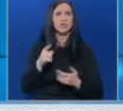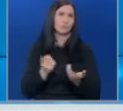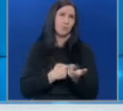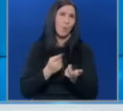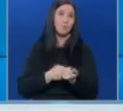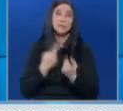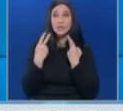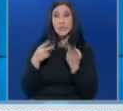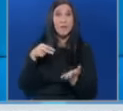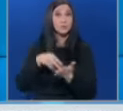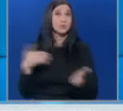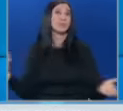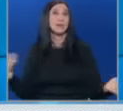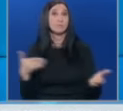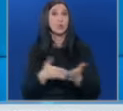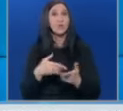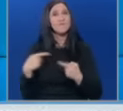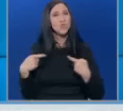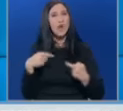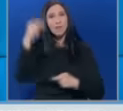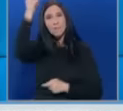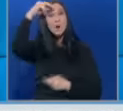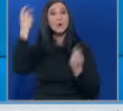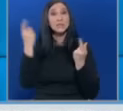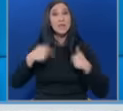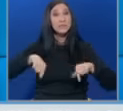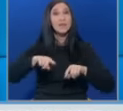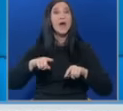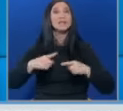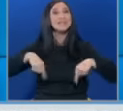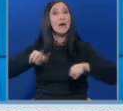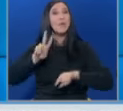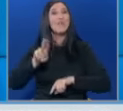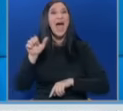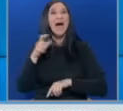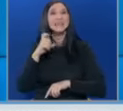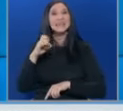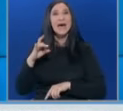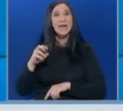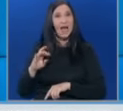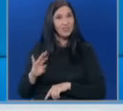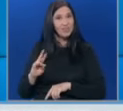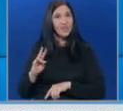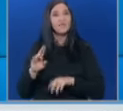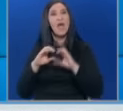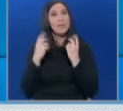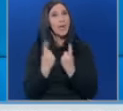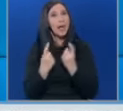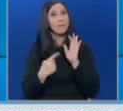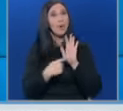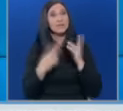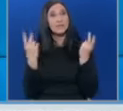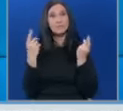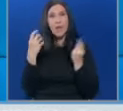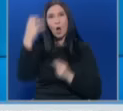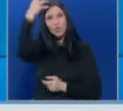изразявали позицията си срещу войната. На българска сцена в зала 2 Азариан в НДК те представиха спектакъла си «Държавата